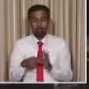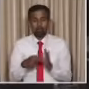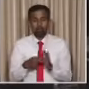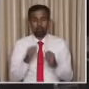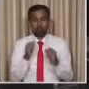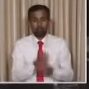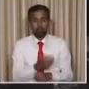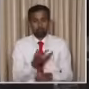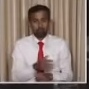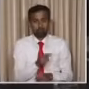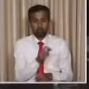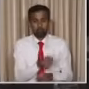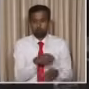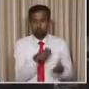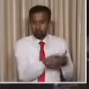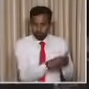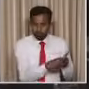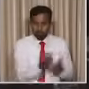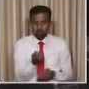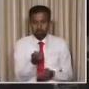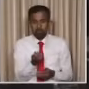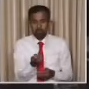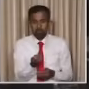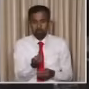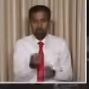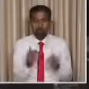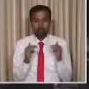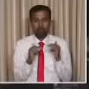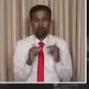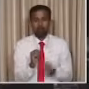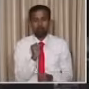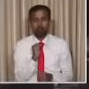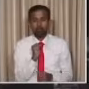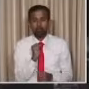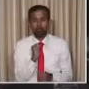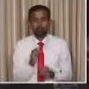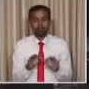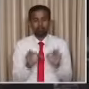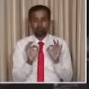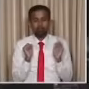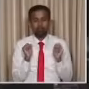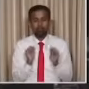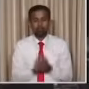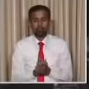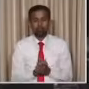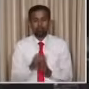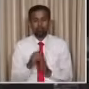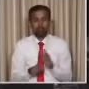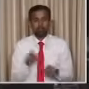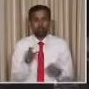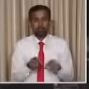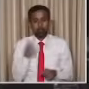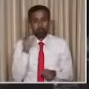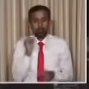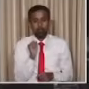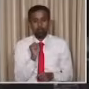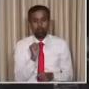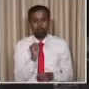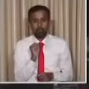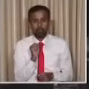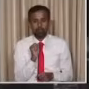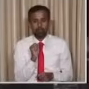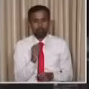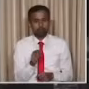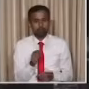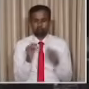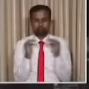බංකොලොත් කරපු අයව නඩත්තු කරන්න සල්ලි වේදම් කරන එක කොහොමද සාධාරණ වෙන්නේ? කොහොමද යුක්තිසහගත වෙන්නේ? කොහොමද රටේ ජනතාව ඒක පිළිගන්නේ? එනිසා කිසිසේත්